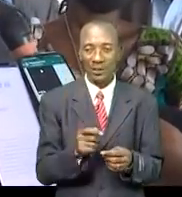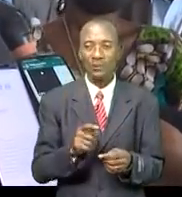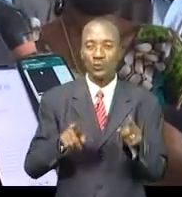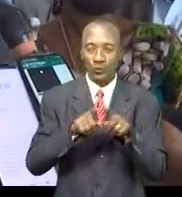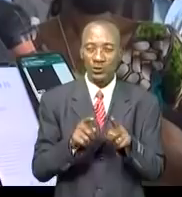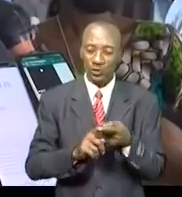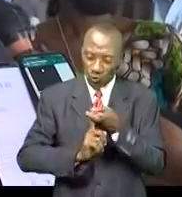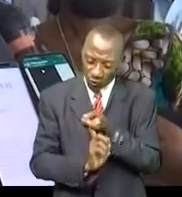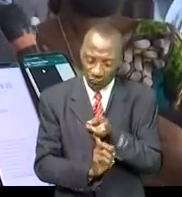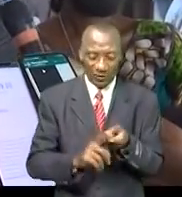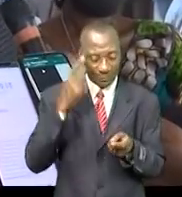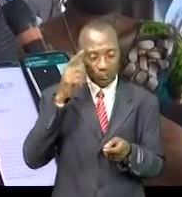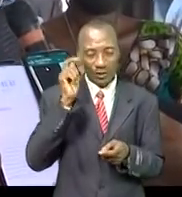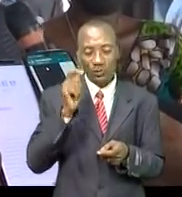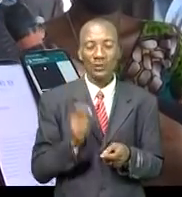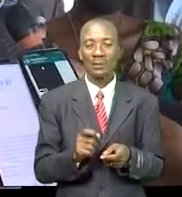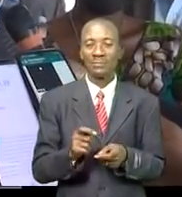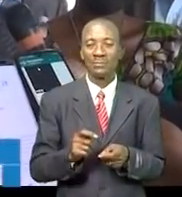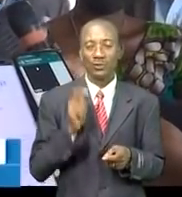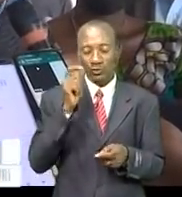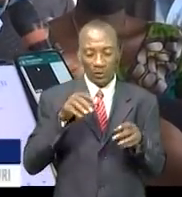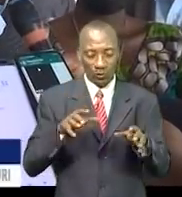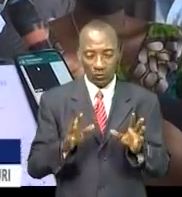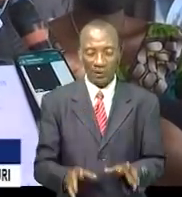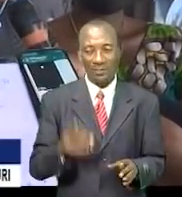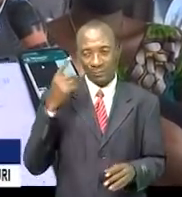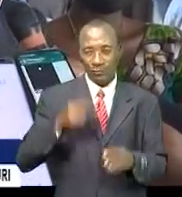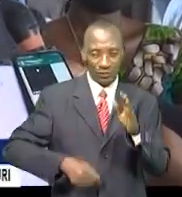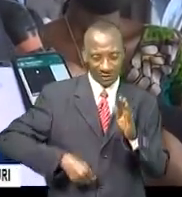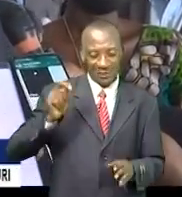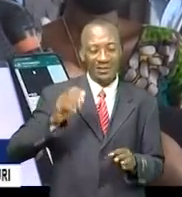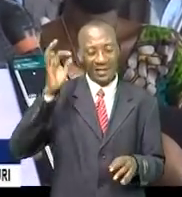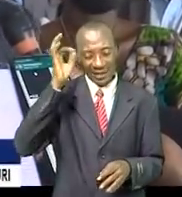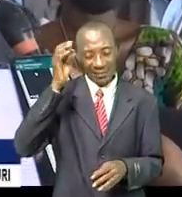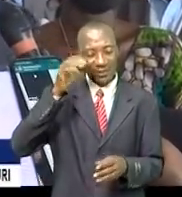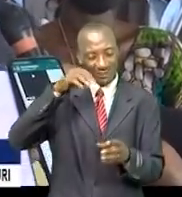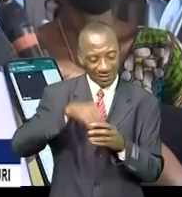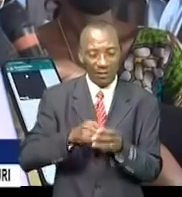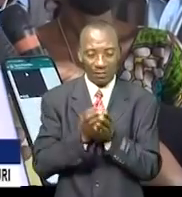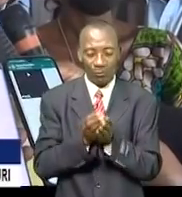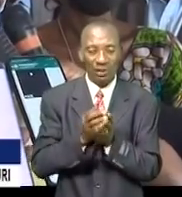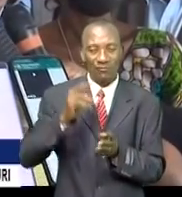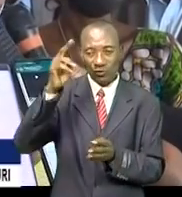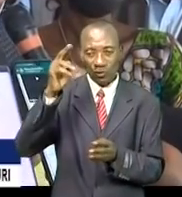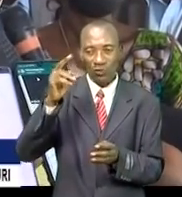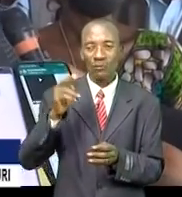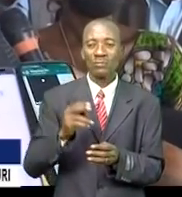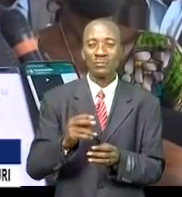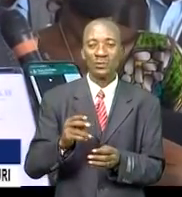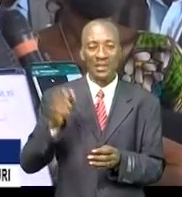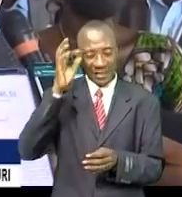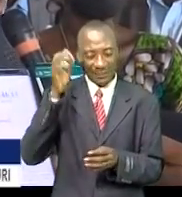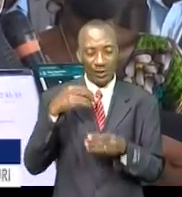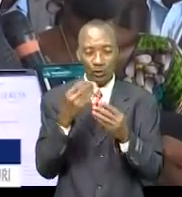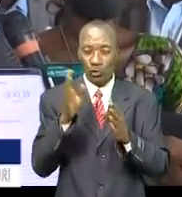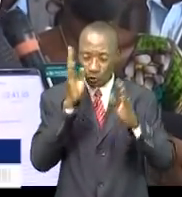à cette armée-là. Ça, c'est l'armée congolaise pour éradiquer totalement les groupes armés qui endeuillent nos populations au Nord Kivu, à